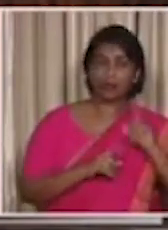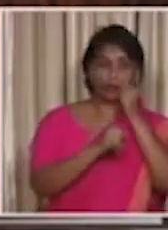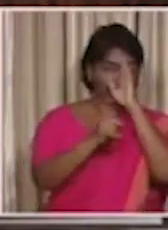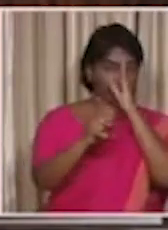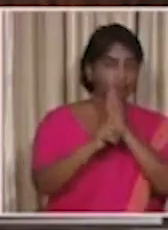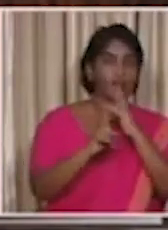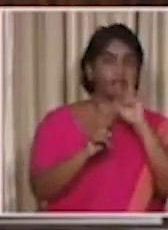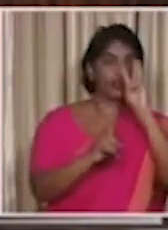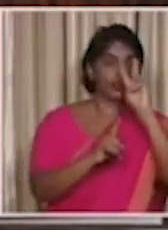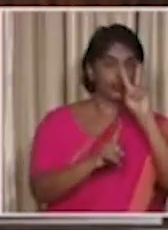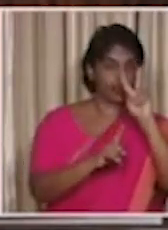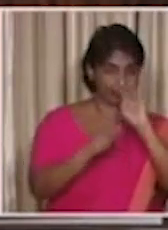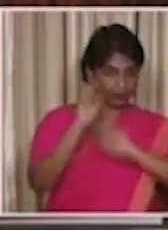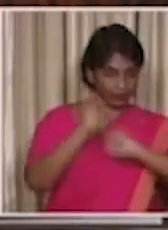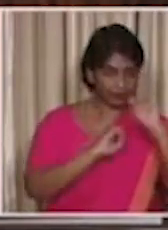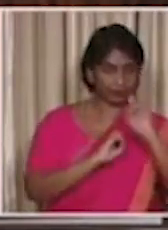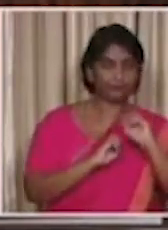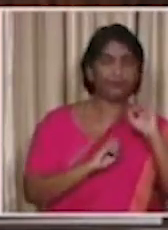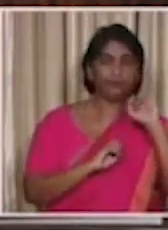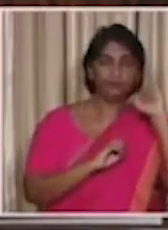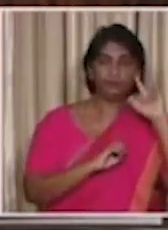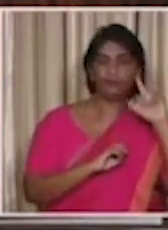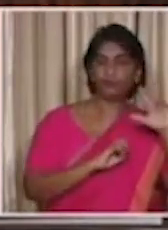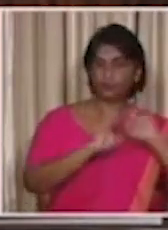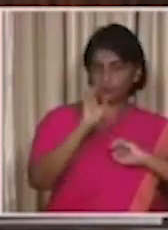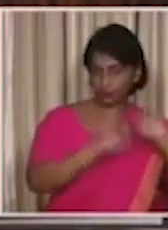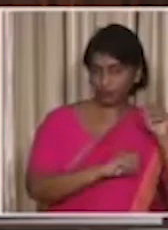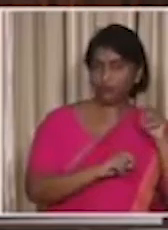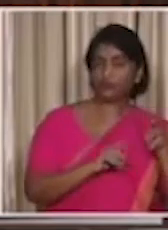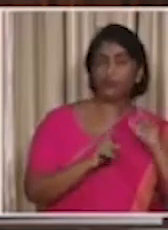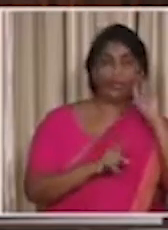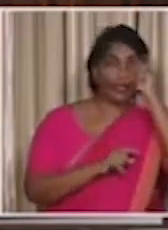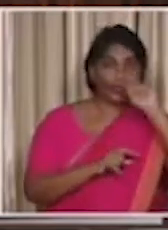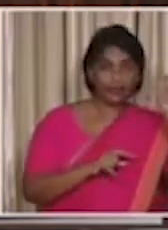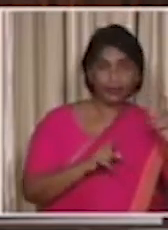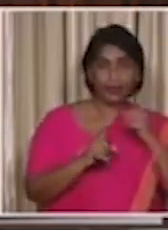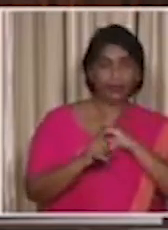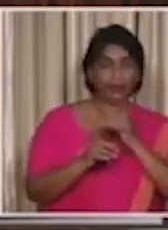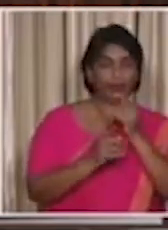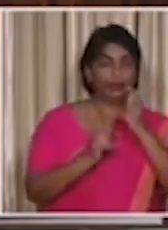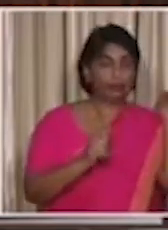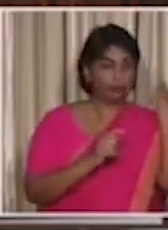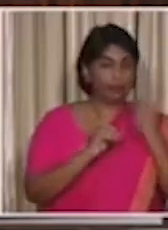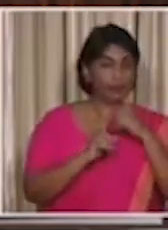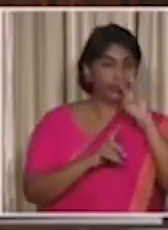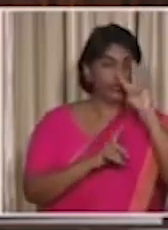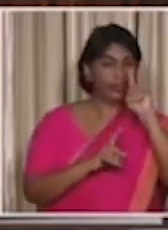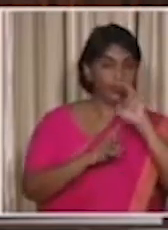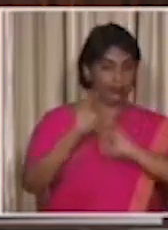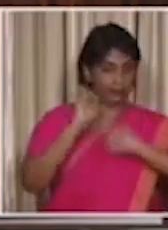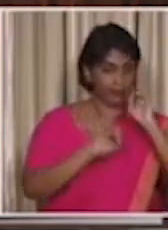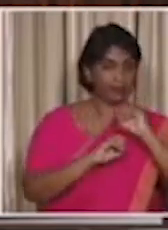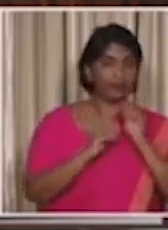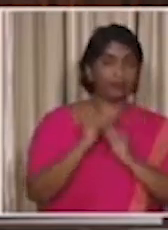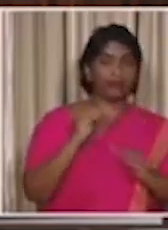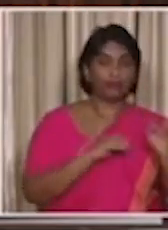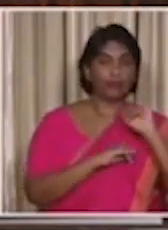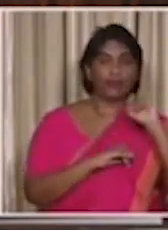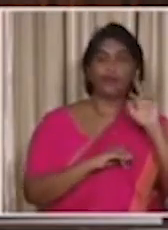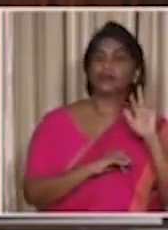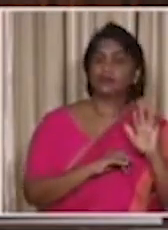132යි වක්‍රබදු 68යි නේපාලයේ ඍජුබදු 131යි වක්‍රබදු